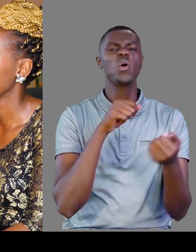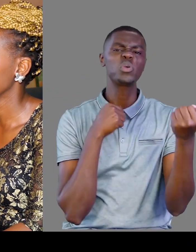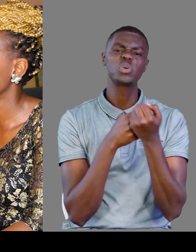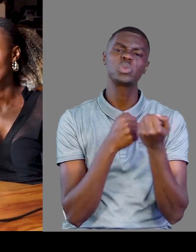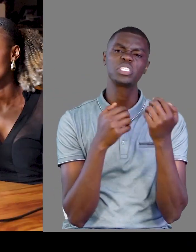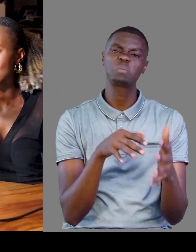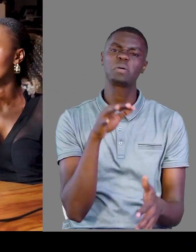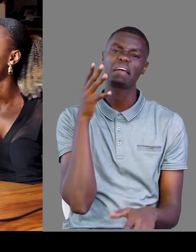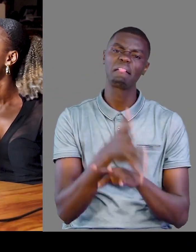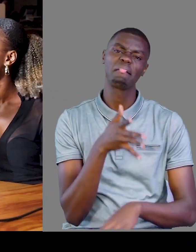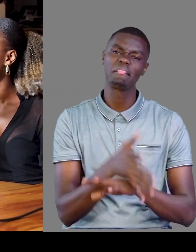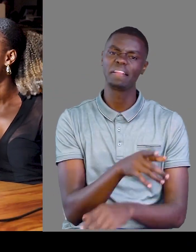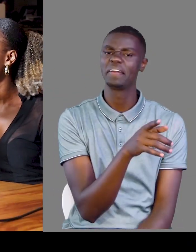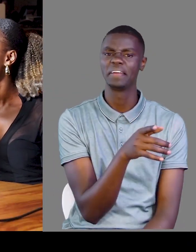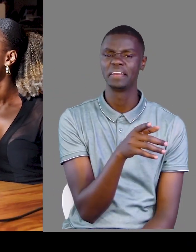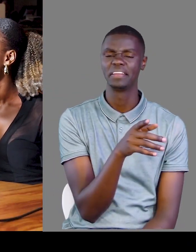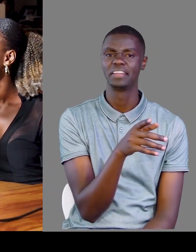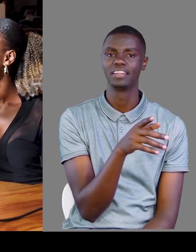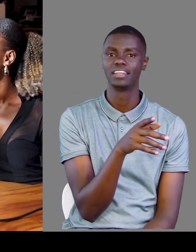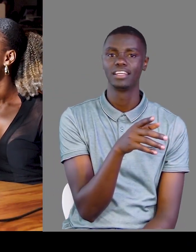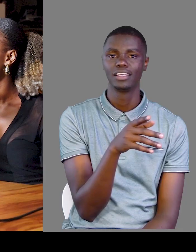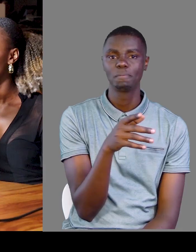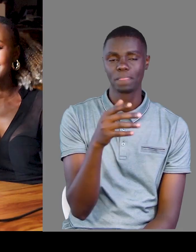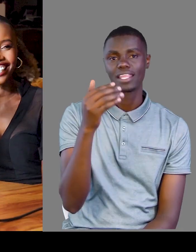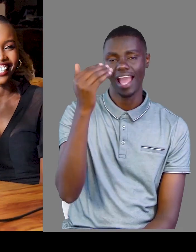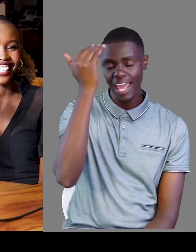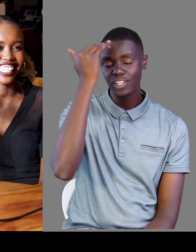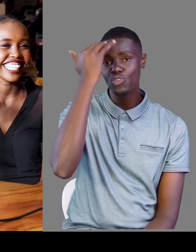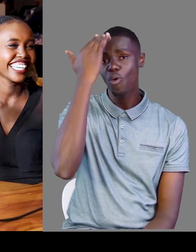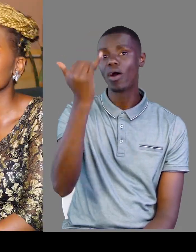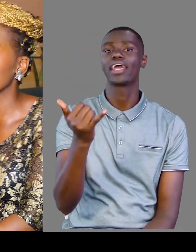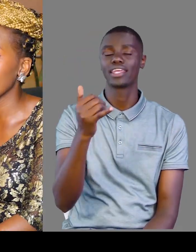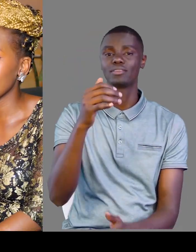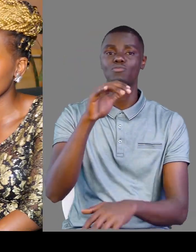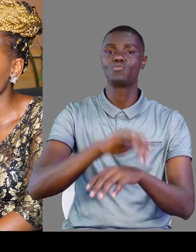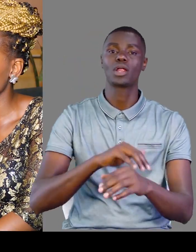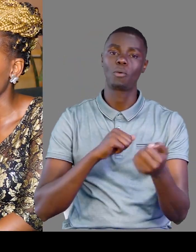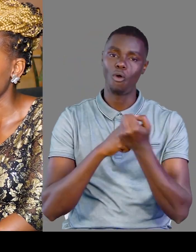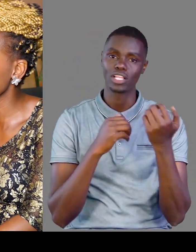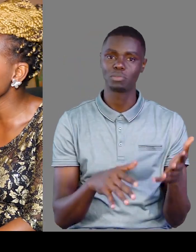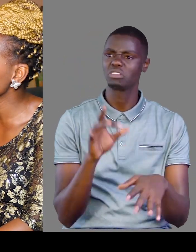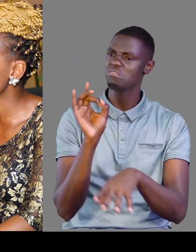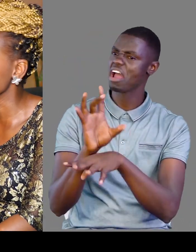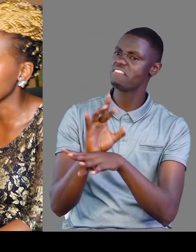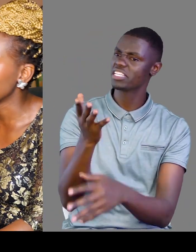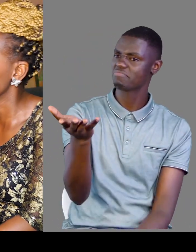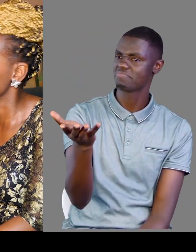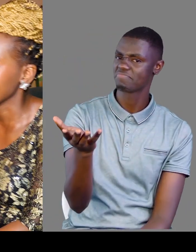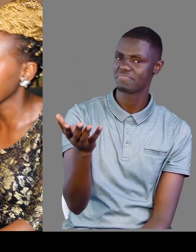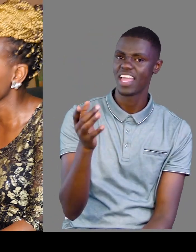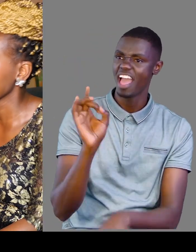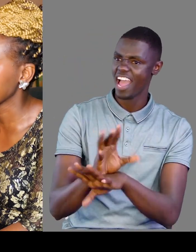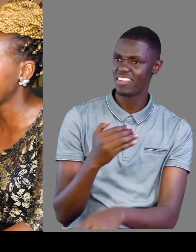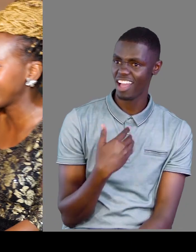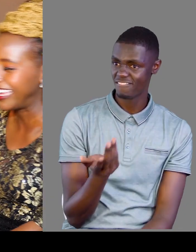But unajua ule mtu ana receive ndio anajua mbona anamuita sponsor. Tunaona hiyo advice unampea. Arrow points to the eater.